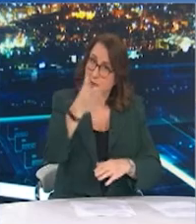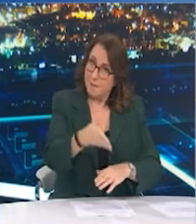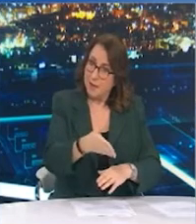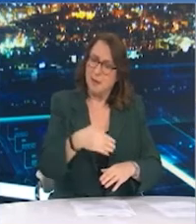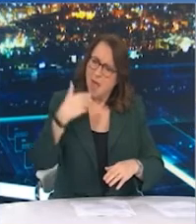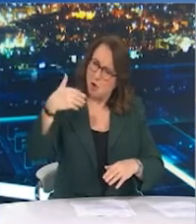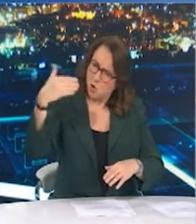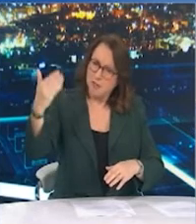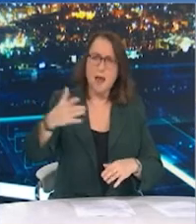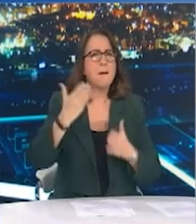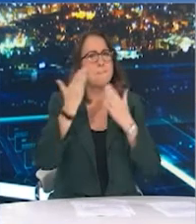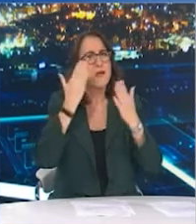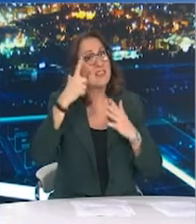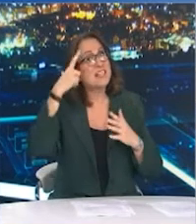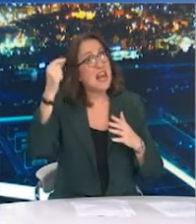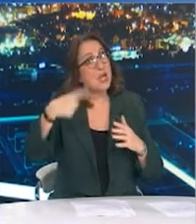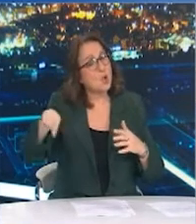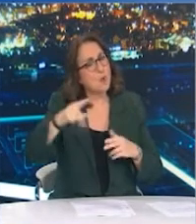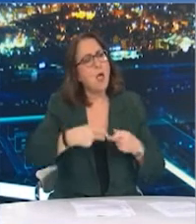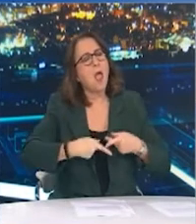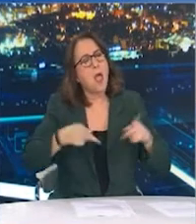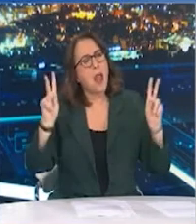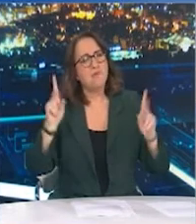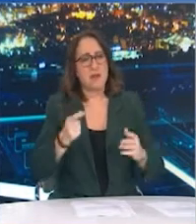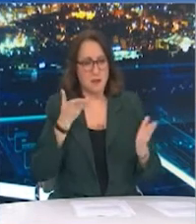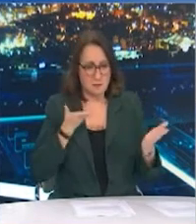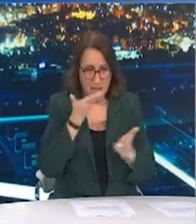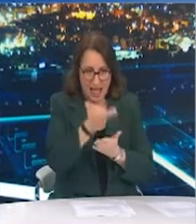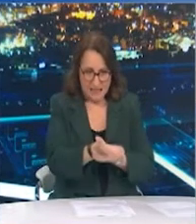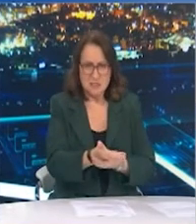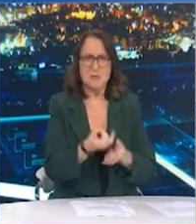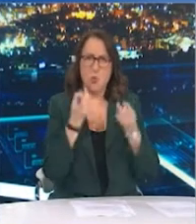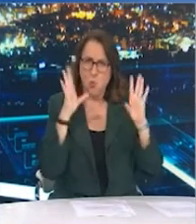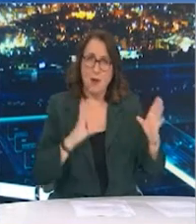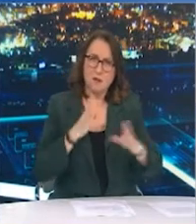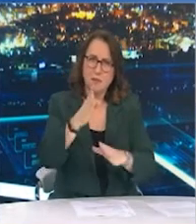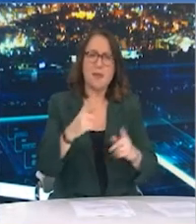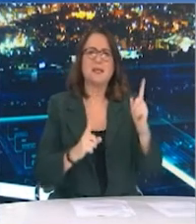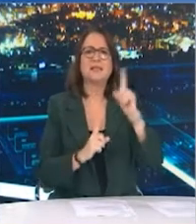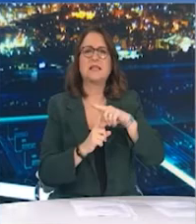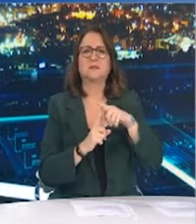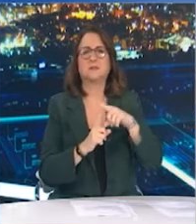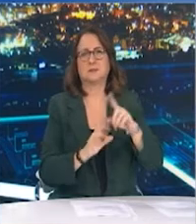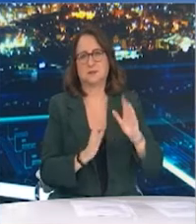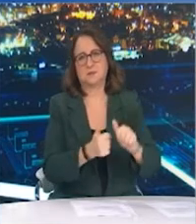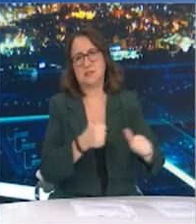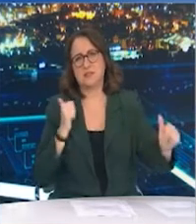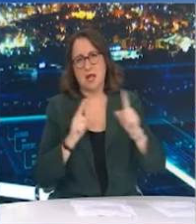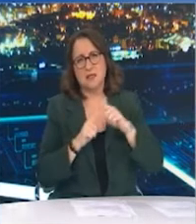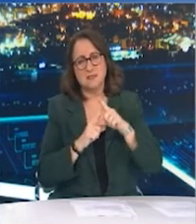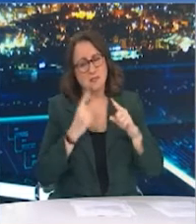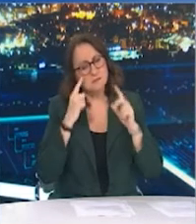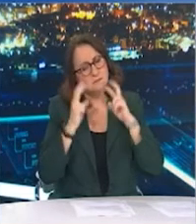σε μαθητές λυκείου με ταχύ αντιγονικό τεστ. Εν ώψη της διαζώσης επαναλειτουργίας των υπηαγωγείων, δημοτικών